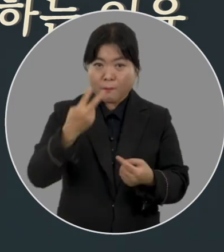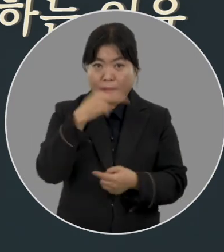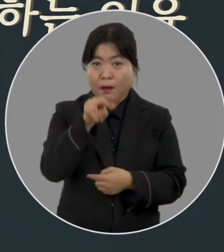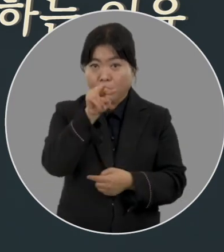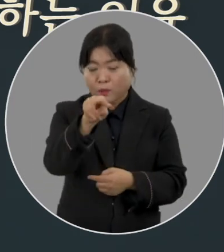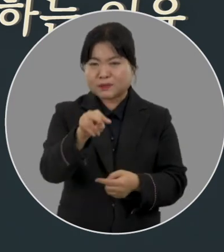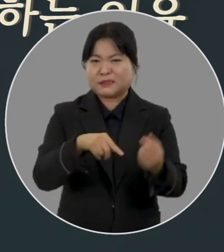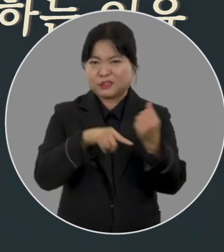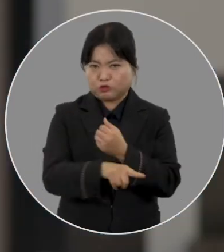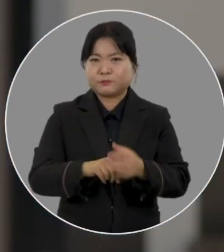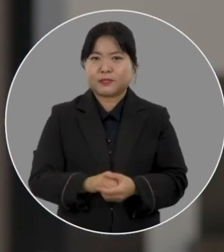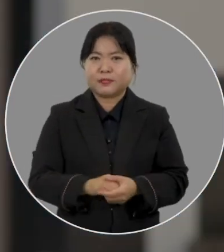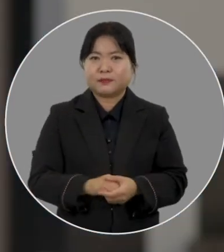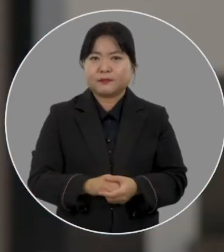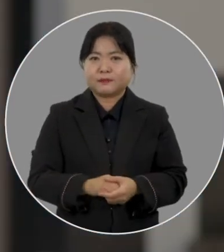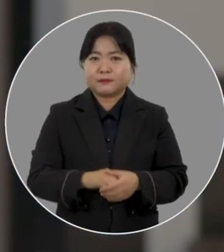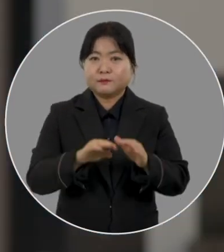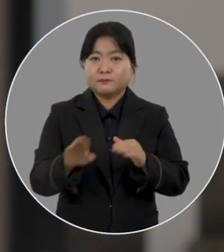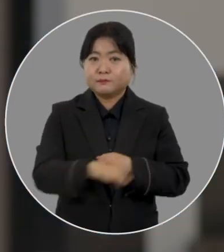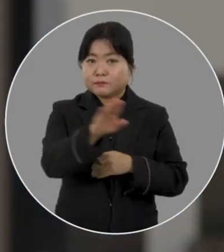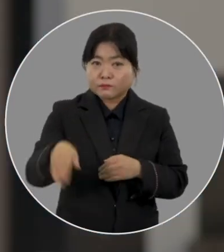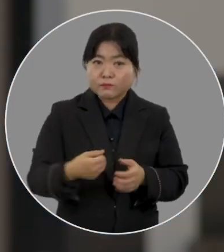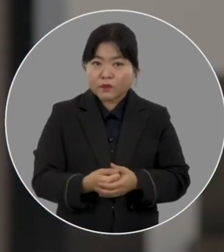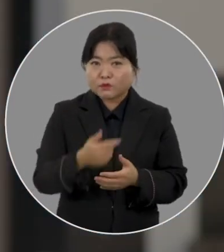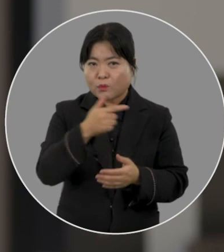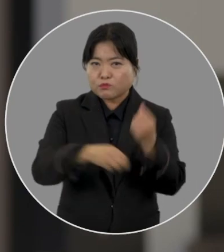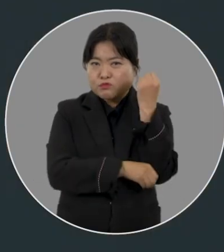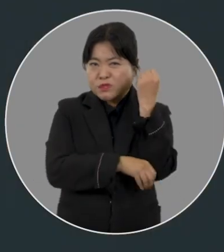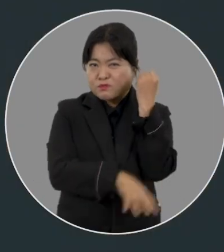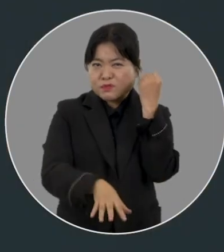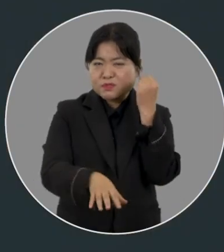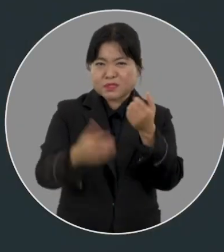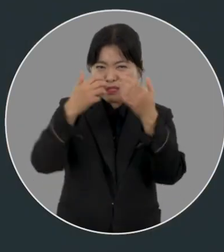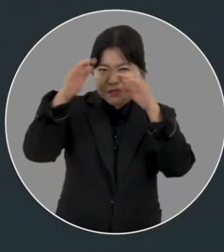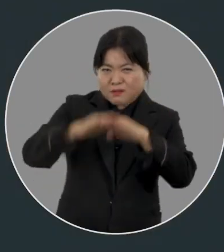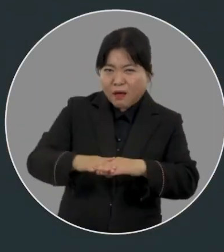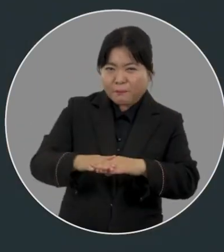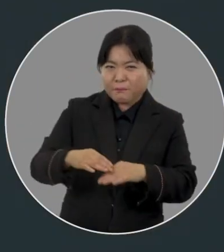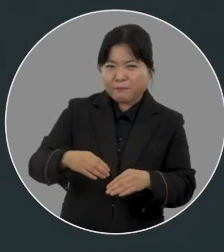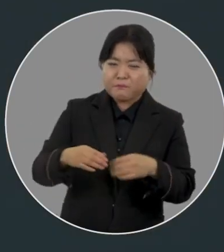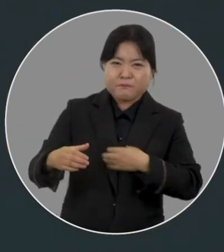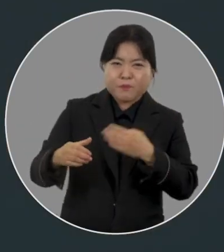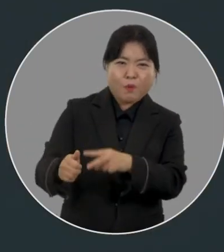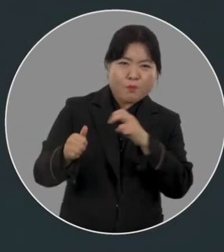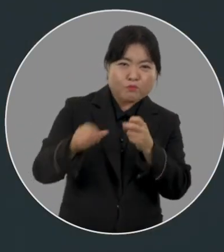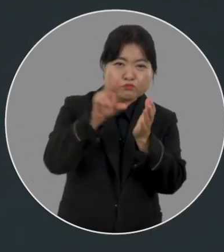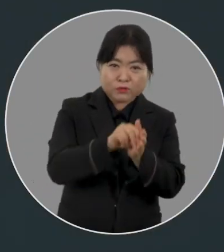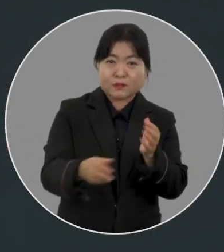바라봐야 하는 이유입니다. 이런 우리가 너무나 뿌리 깊은 이슬람 포비아 문제 때문에 여러분